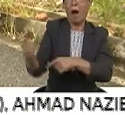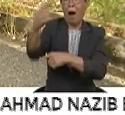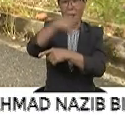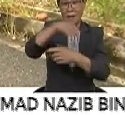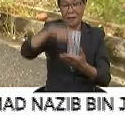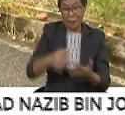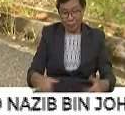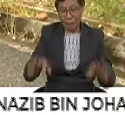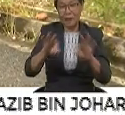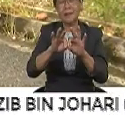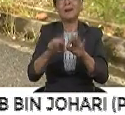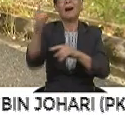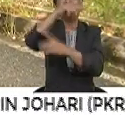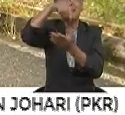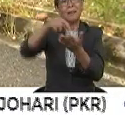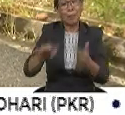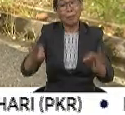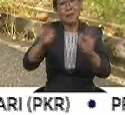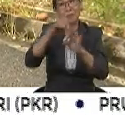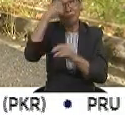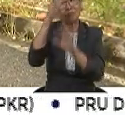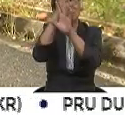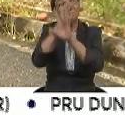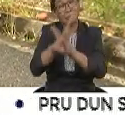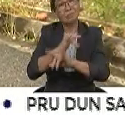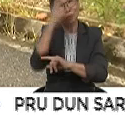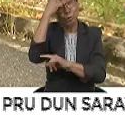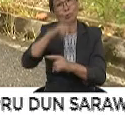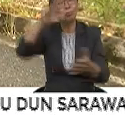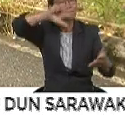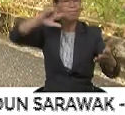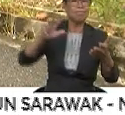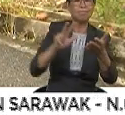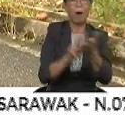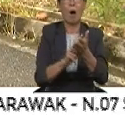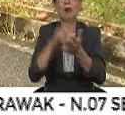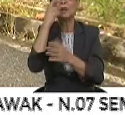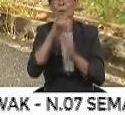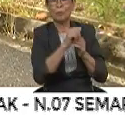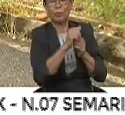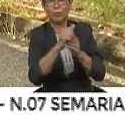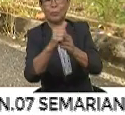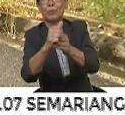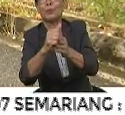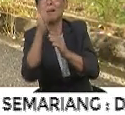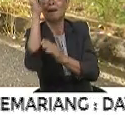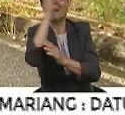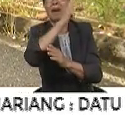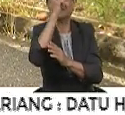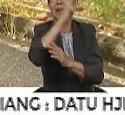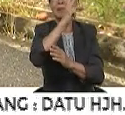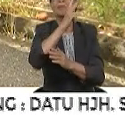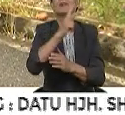secara dan hari penting bagi anda Kris Rawa untuk menentukan hasiab yang akan merajuk I kerajaan